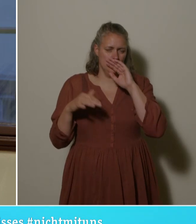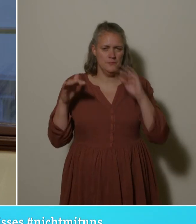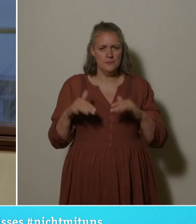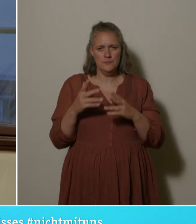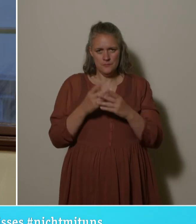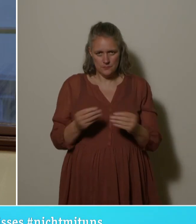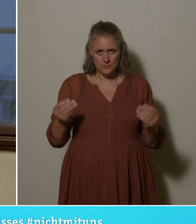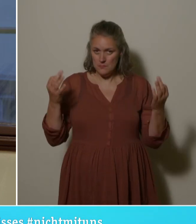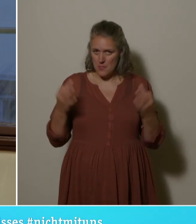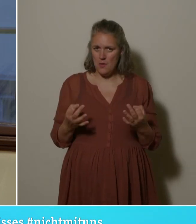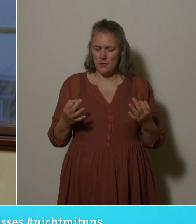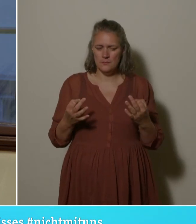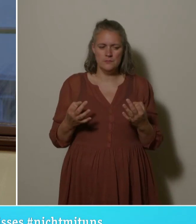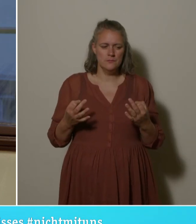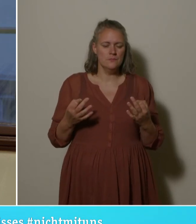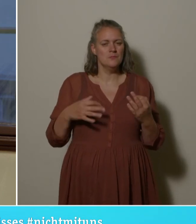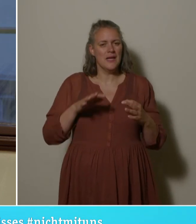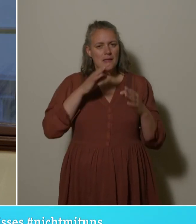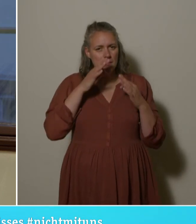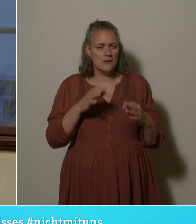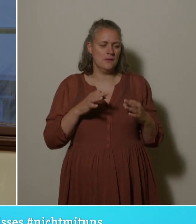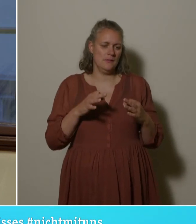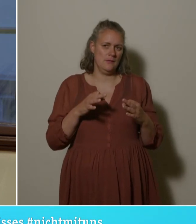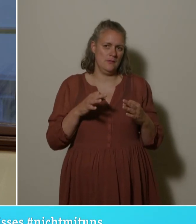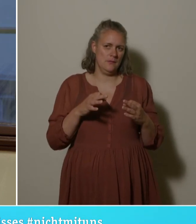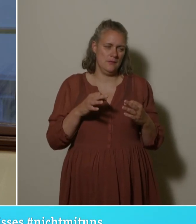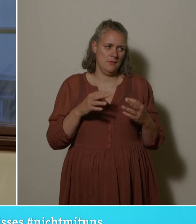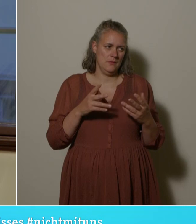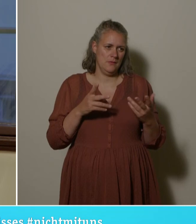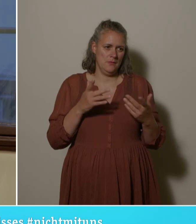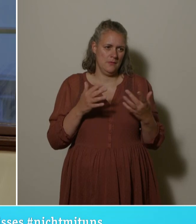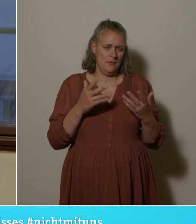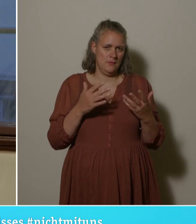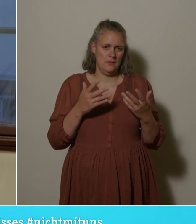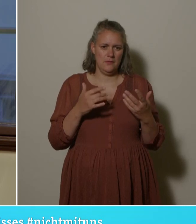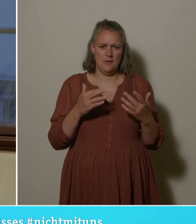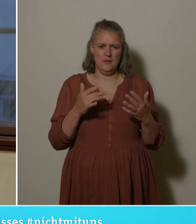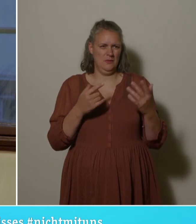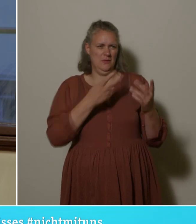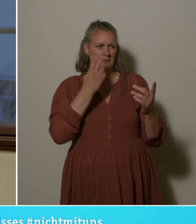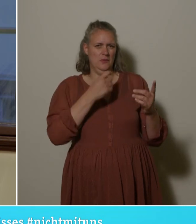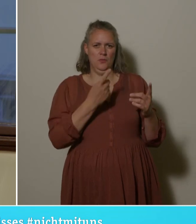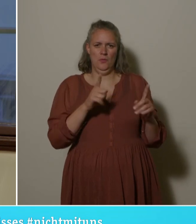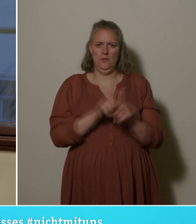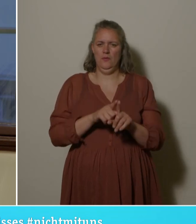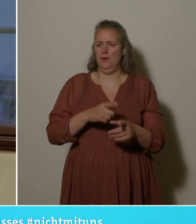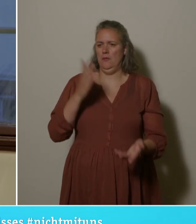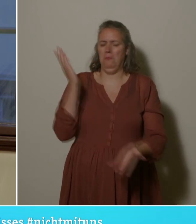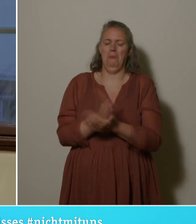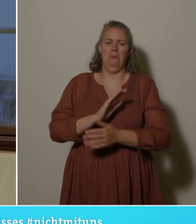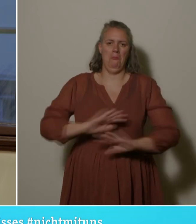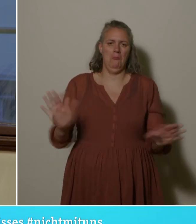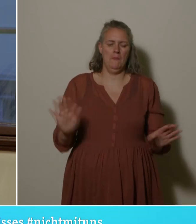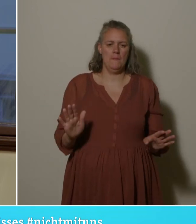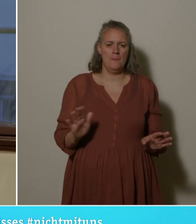die detaillierter ist als Ihr Versuch, der ziemlich holzschnittartig ist. Wenn wir eine